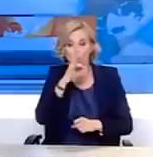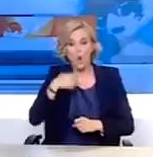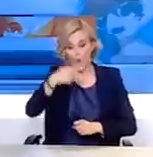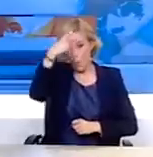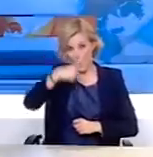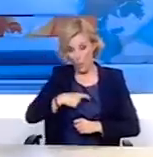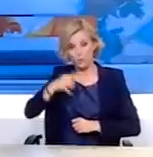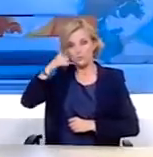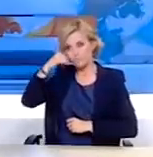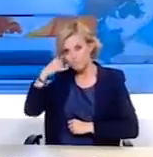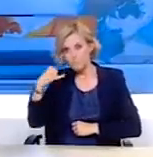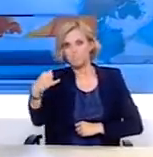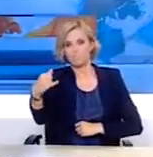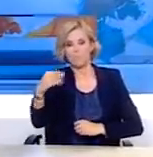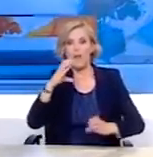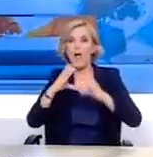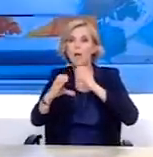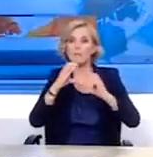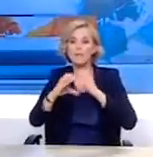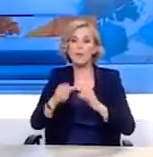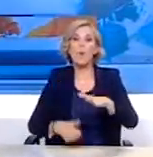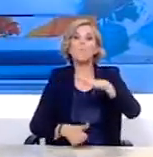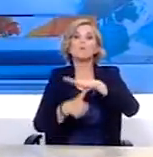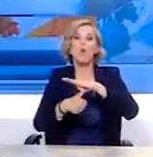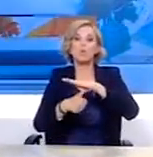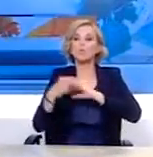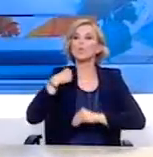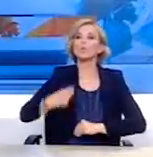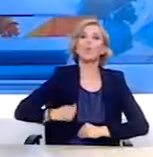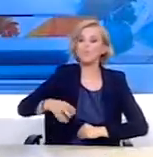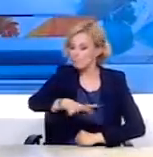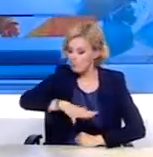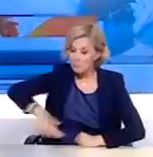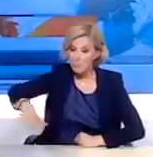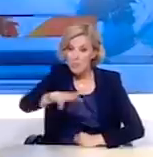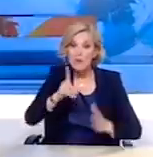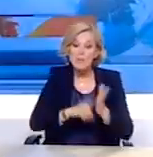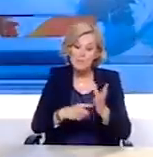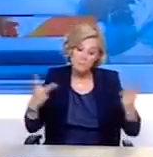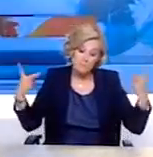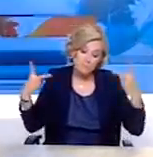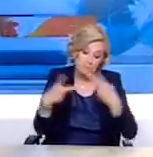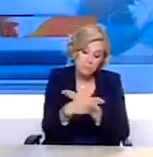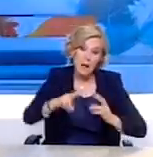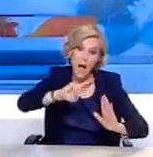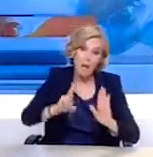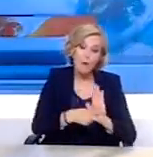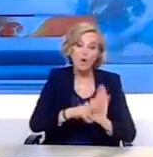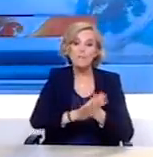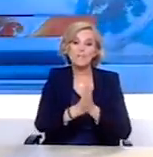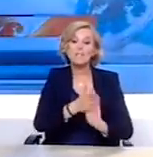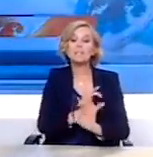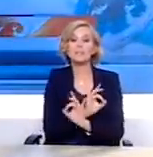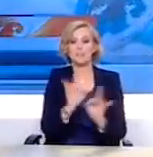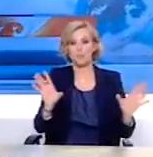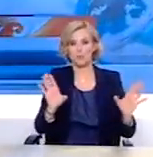τον πρόεδρο της ΚΕΔΕ και τον ενημέρωσα ότι όλοι οι Δήμοι θα πρέπει να απέχουν από ανάλογες δράσεις, τις οποίες δεν θα επιτρέψουμε.